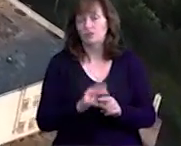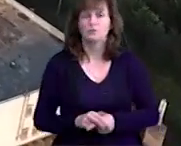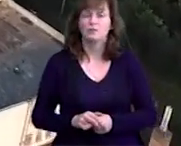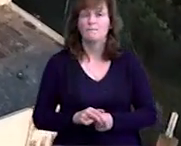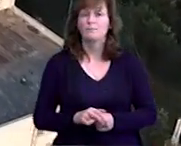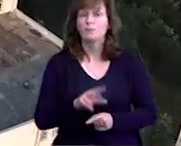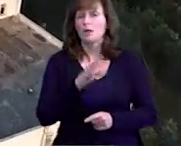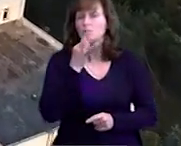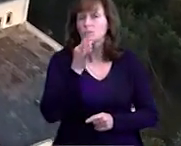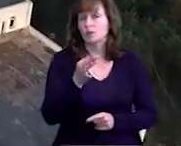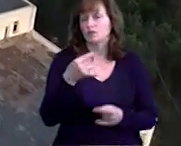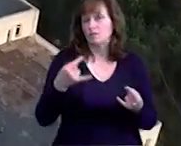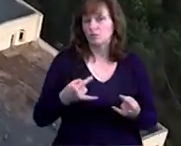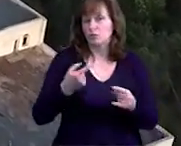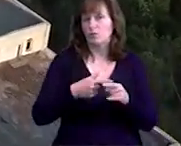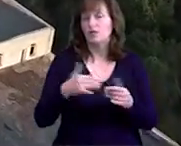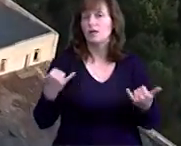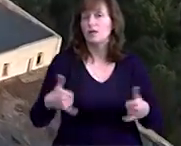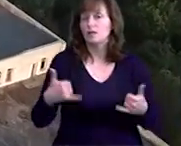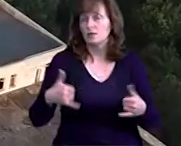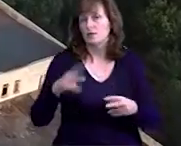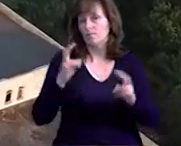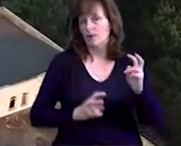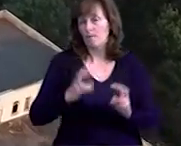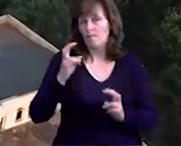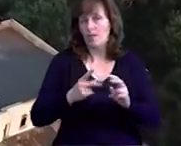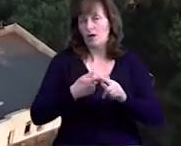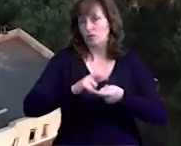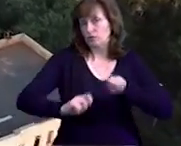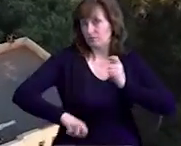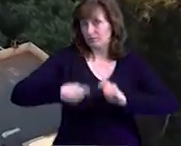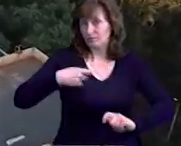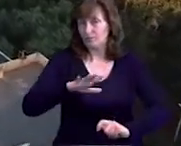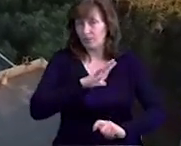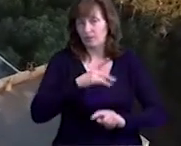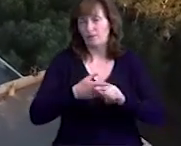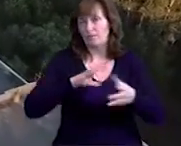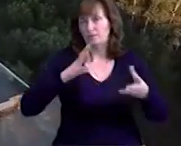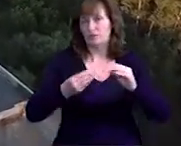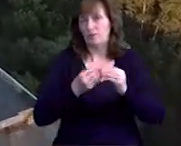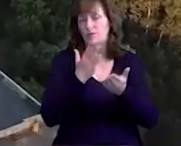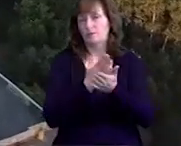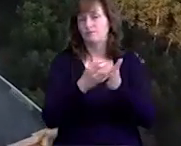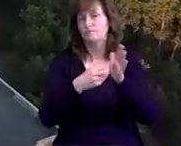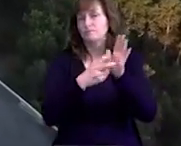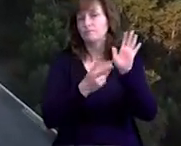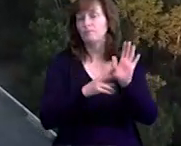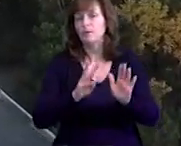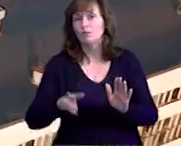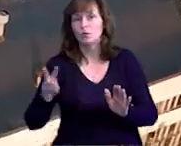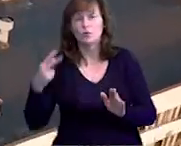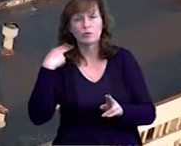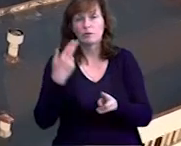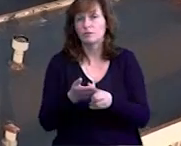Валерій Йовенко сказав Суспільному, «Хімтекстильмаш» виставили на продаж через збитковість. Загалом воно має 17 мільйонів гривень